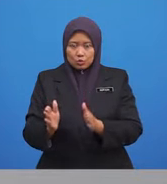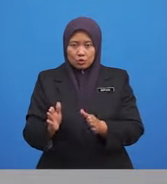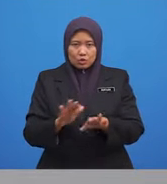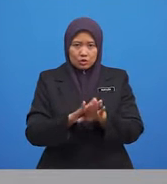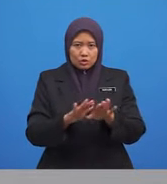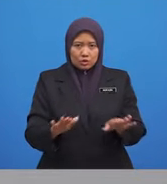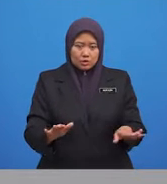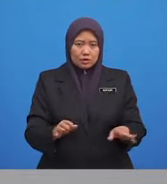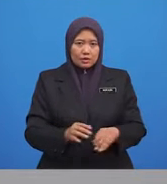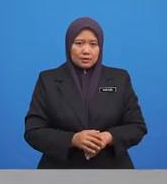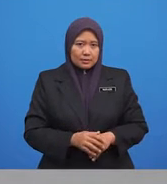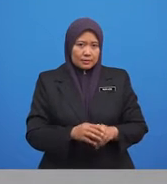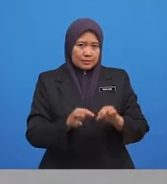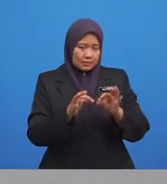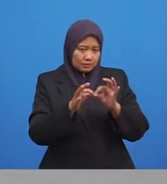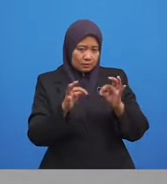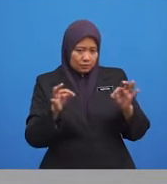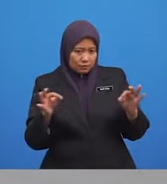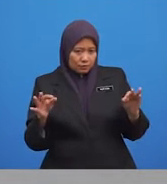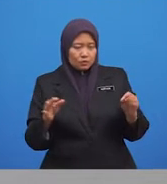tidak terputus.